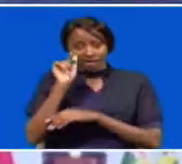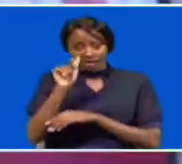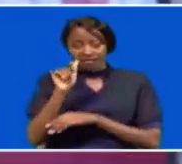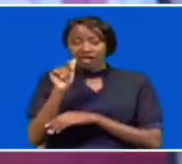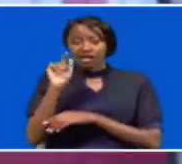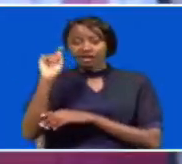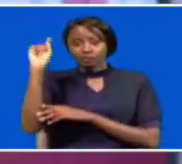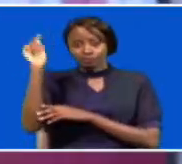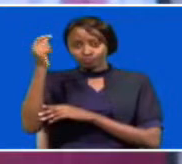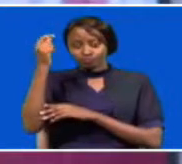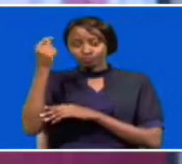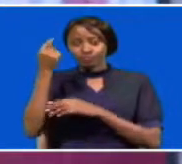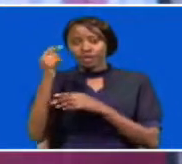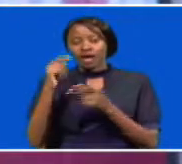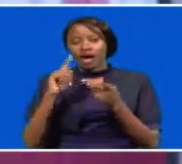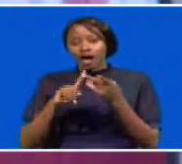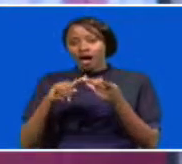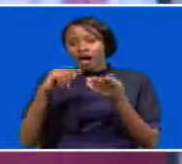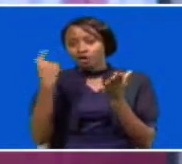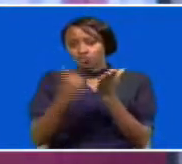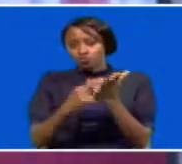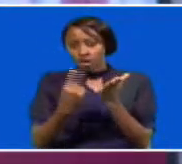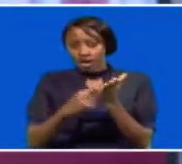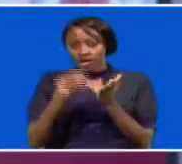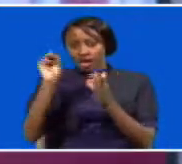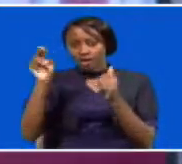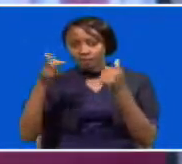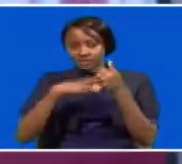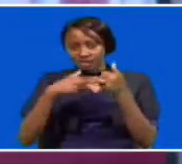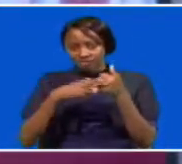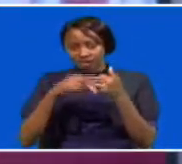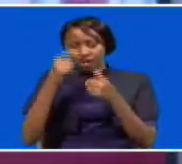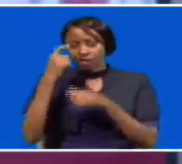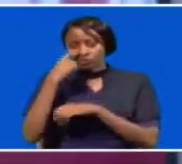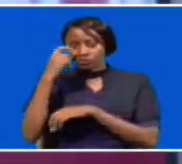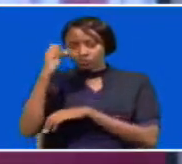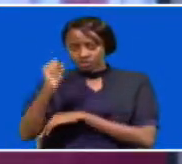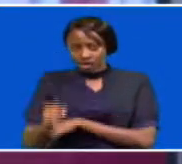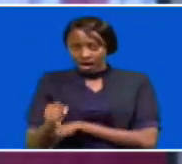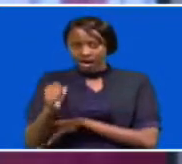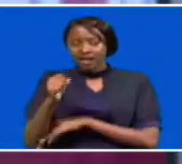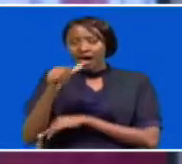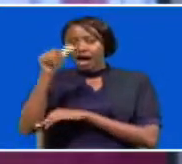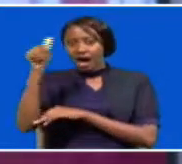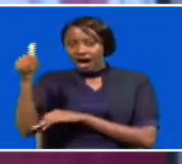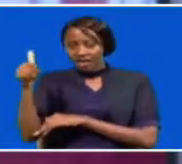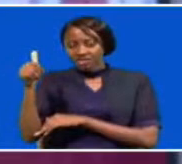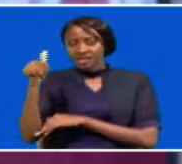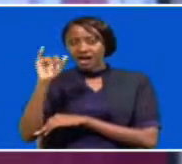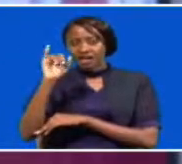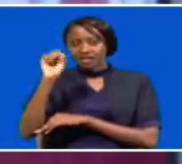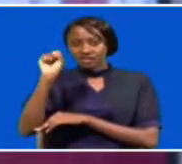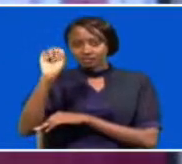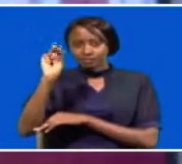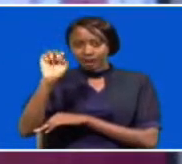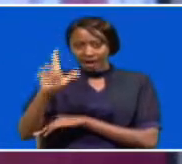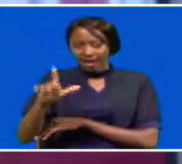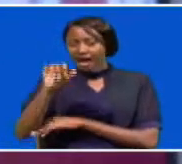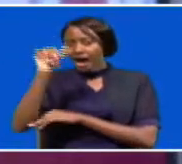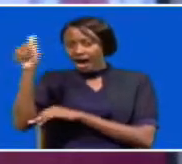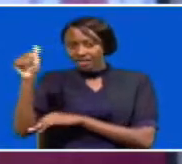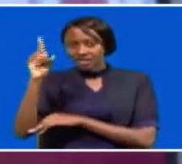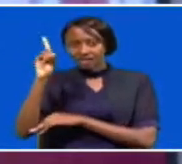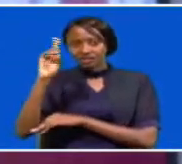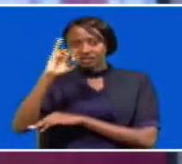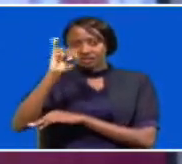Ruto, mwenzake wa Uganda Yoweri Museveni, Salva Kiir wa Sudan Kusini, Ismail Omar Gwele wa Djibouti na